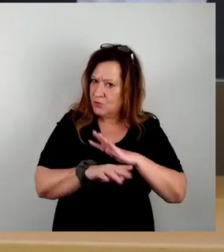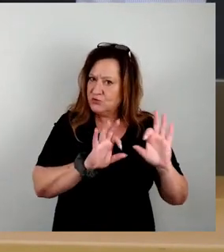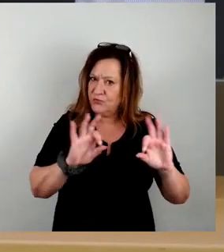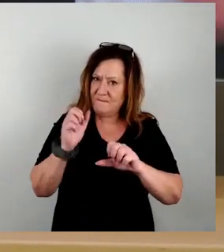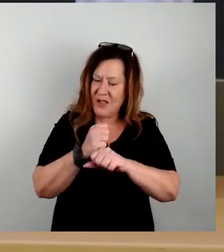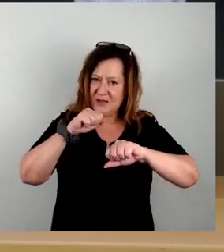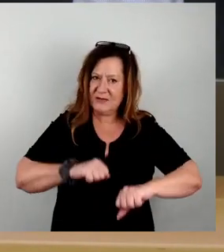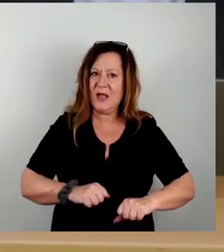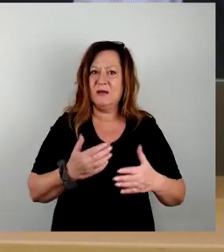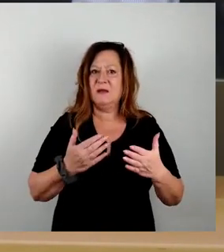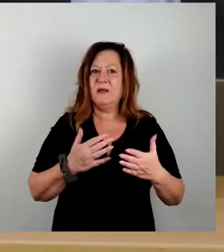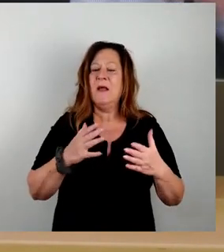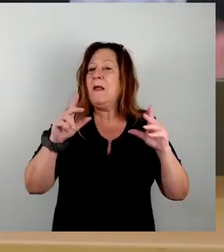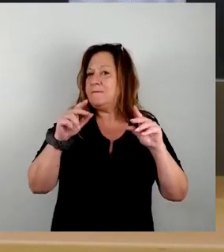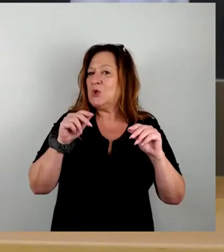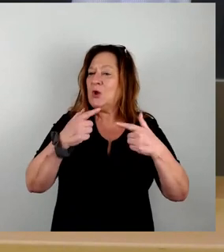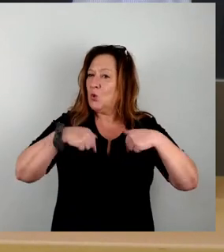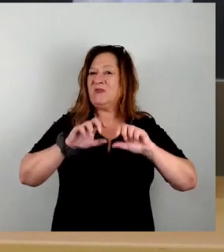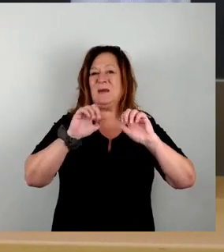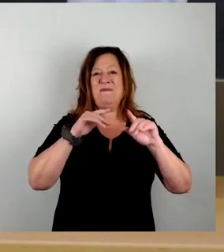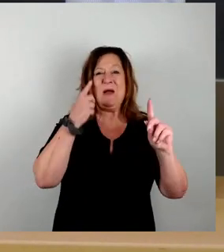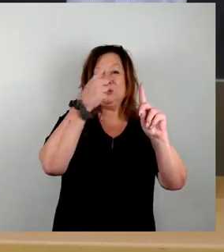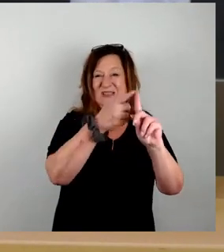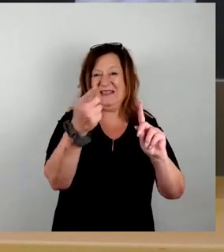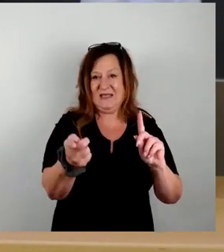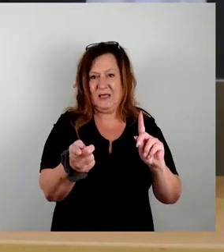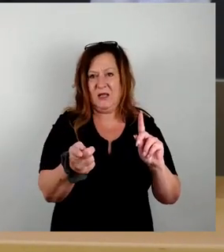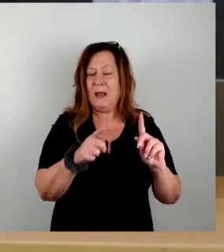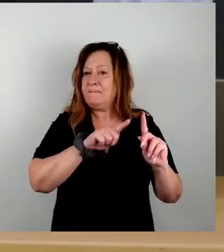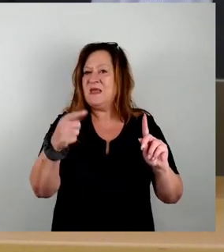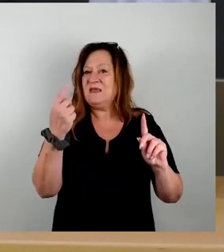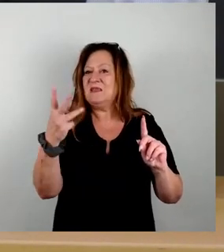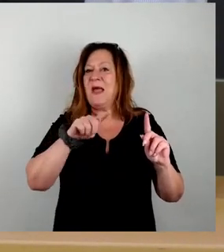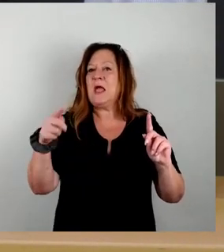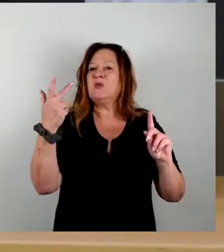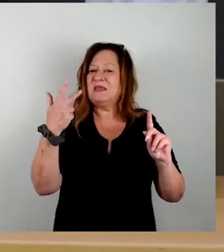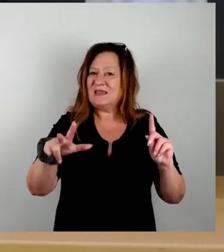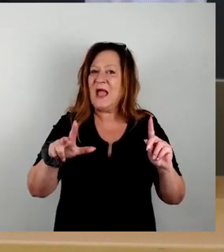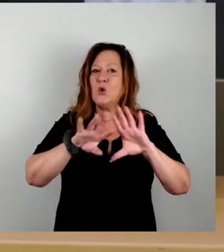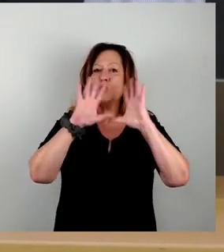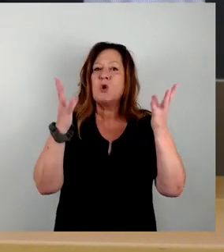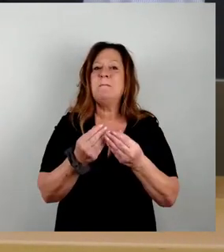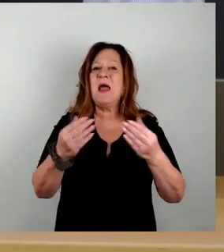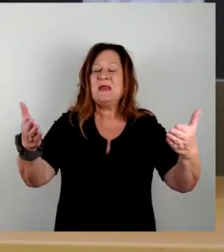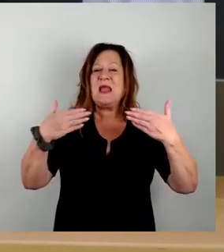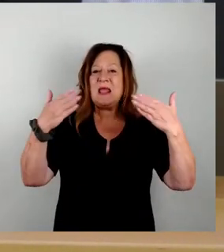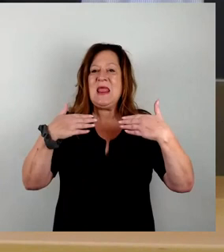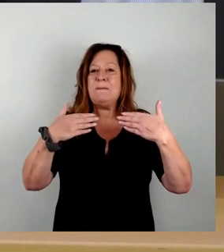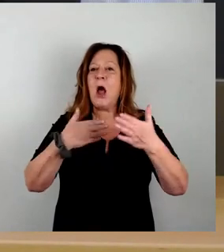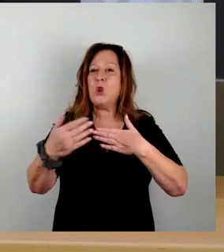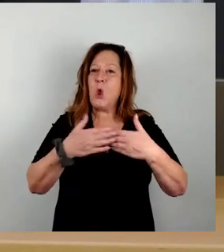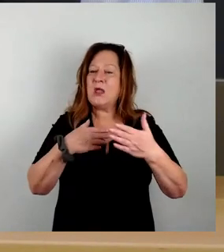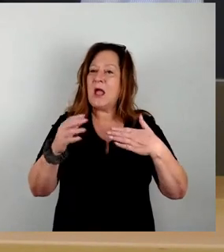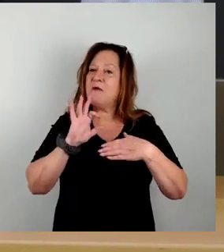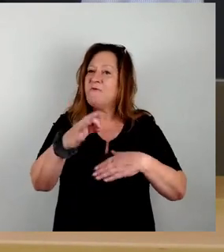Und das ist ja auch Ziel unserer Bewerbung gewesen, dass wir bis 2030 die komplette Klimaneutralität für Dresden schaffen können,